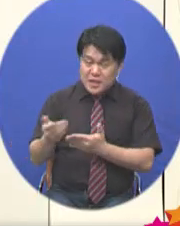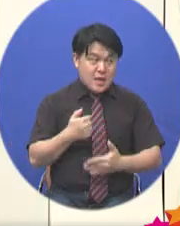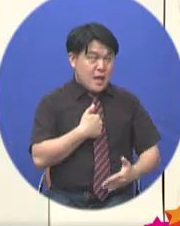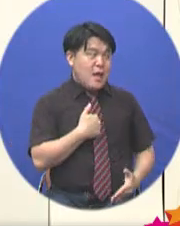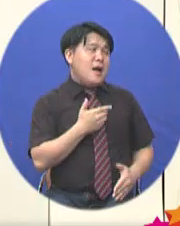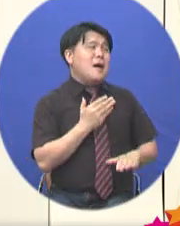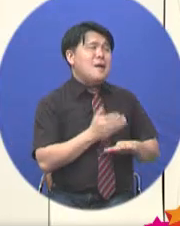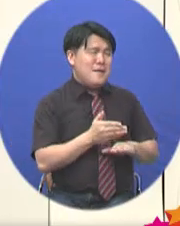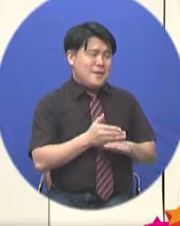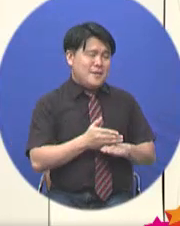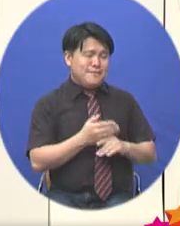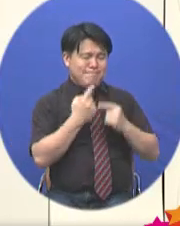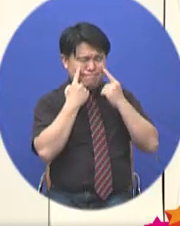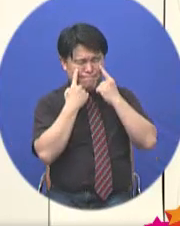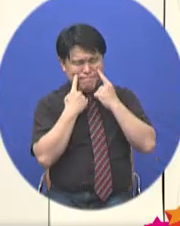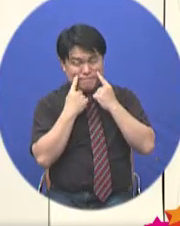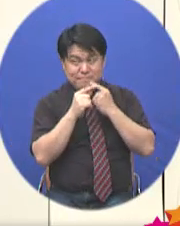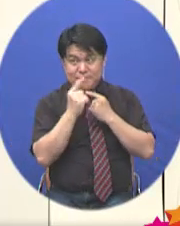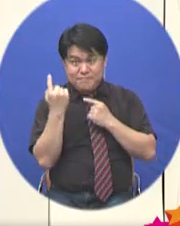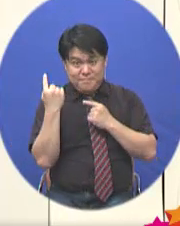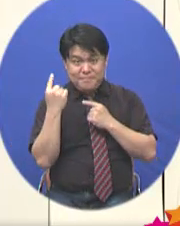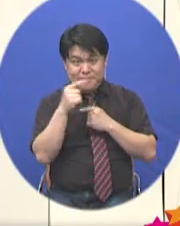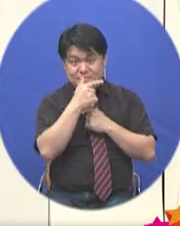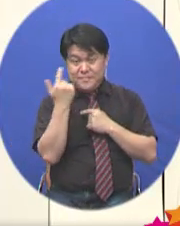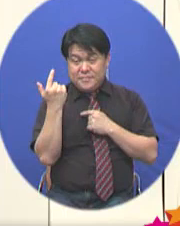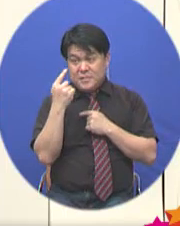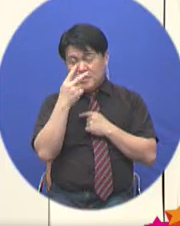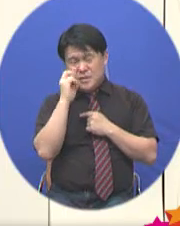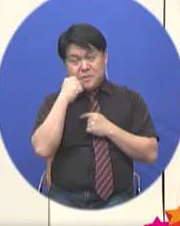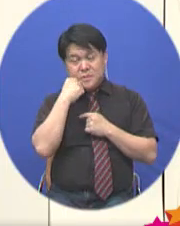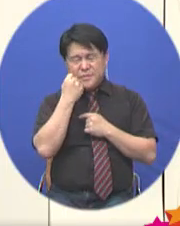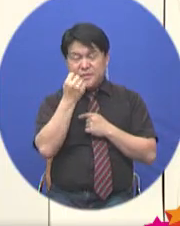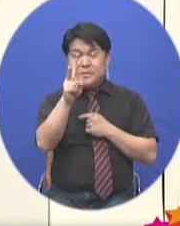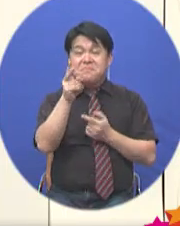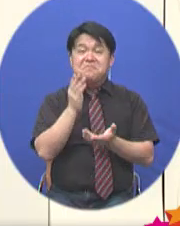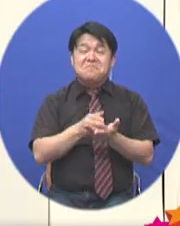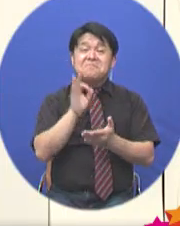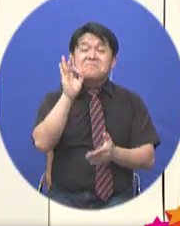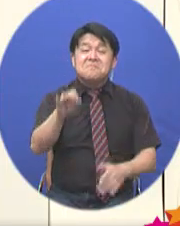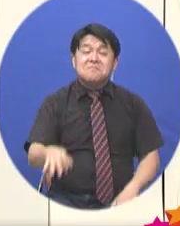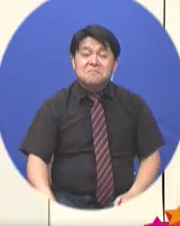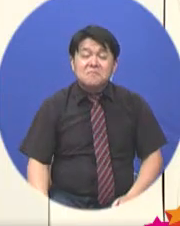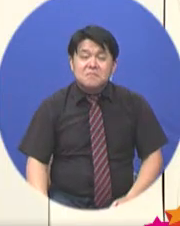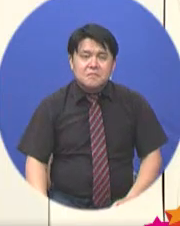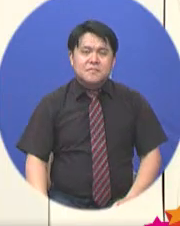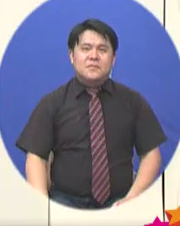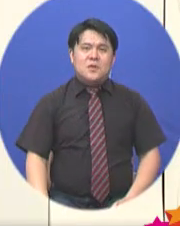들어도 가슴이 어제 저녁에 잠이 안 와서 뉴스를 딱 들어보니까 네네. 그